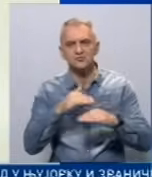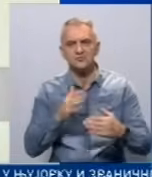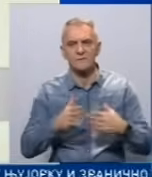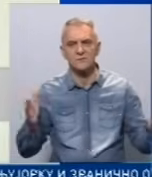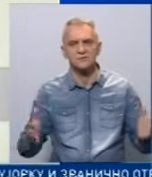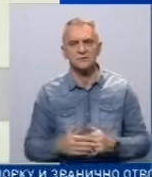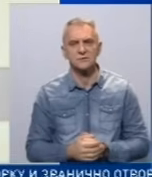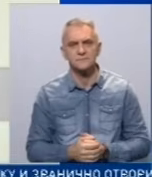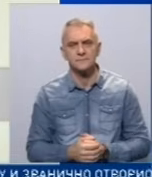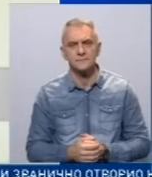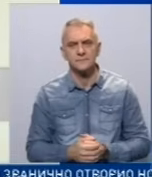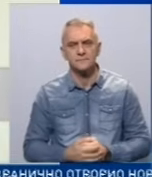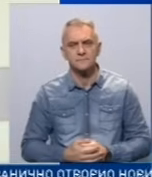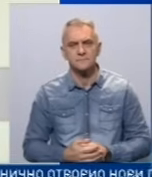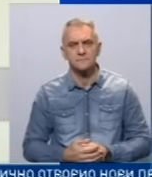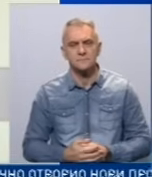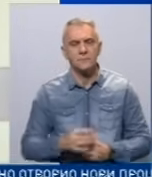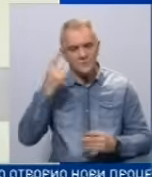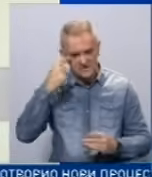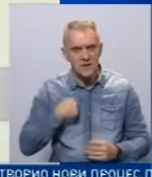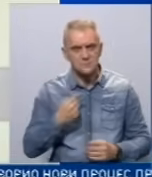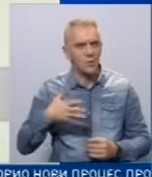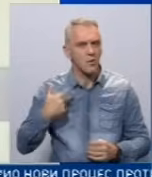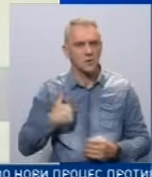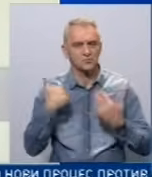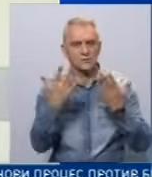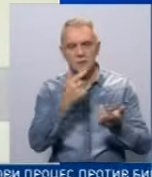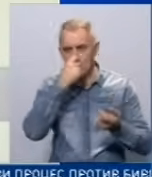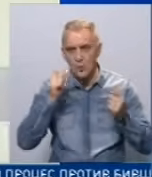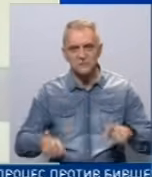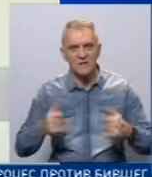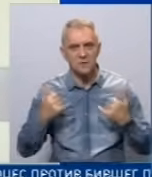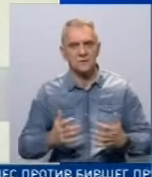smo da neće dati ostavke danas,